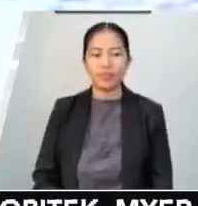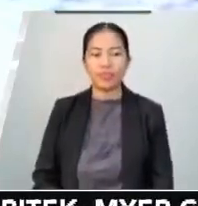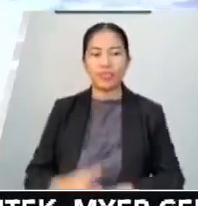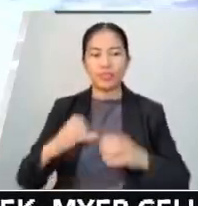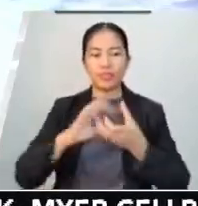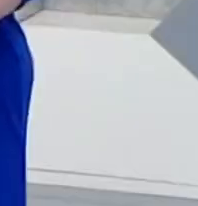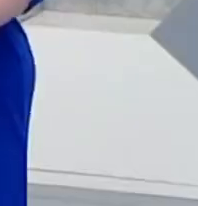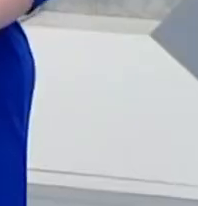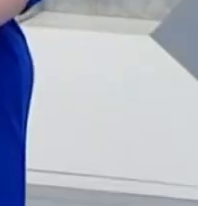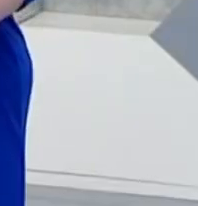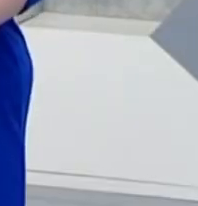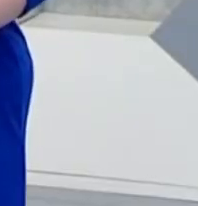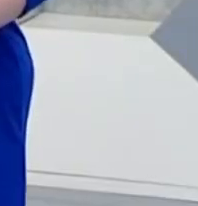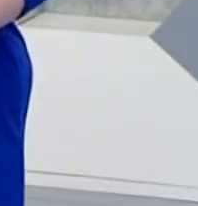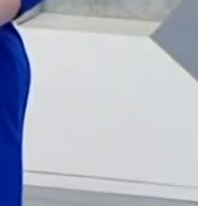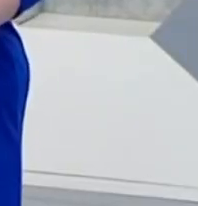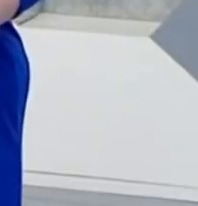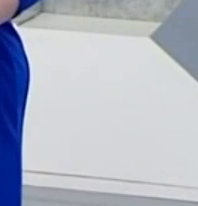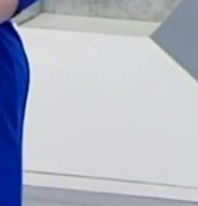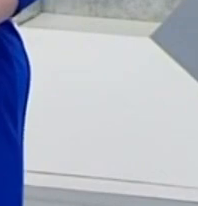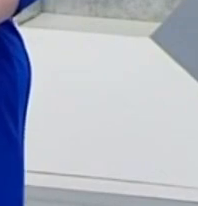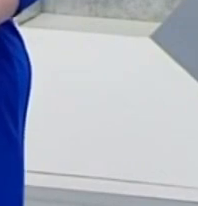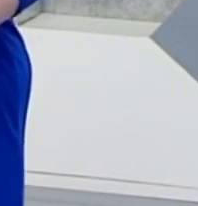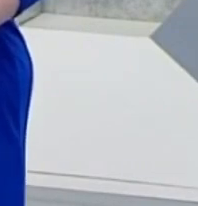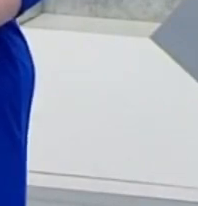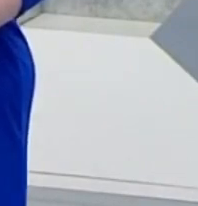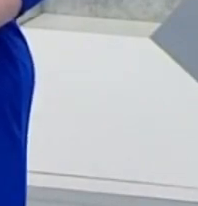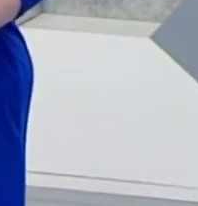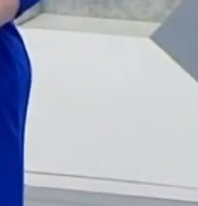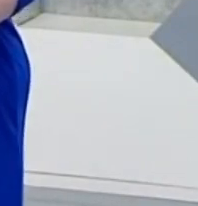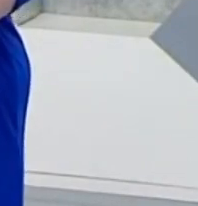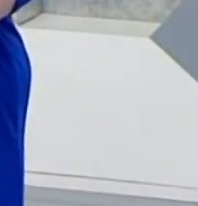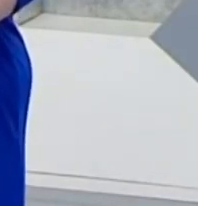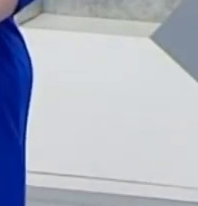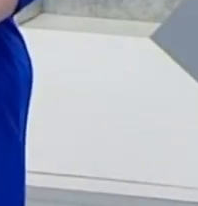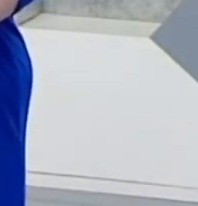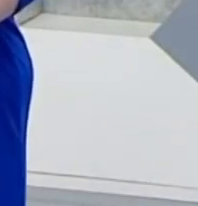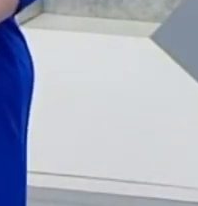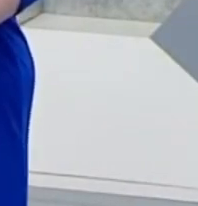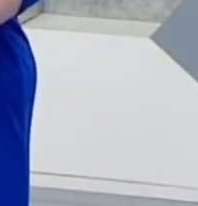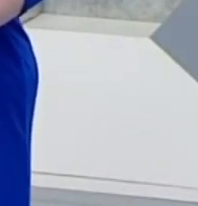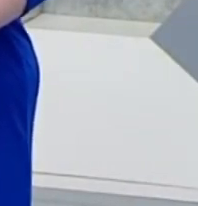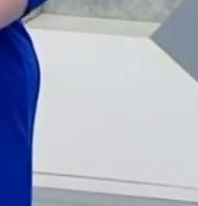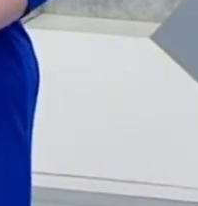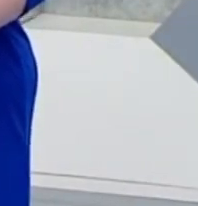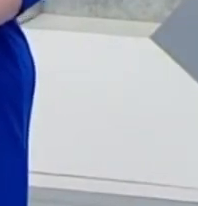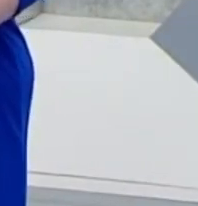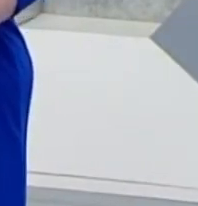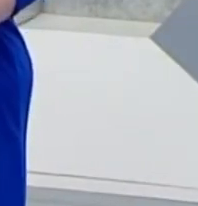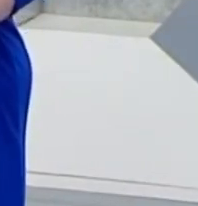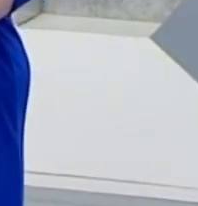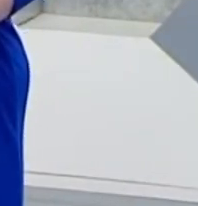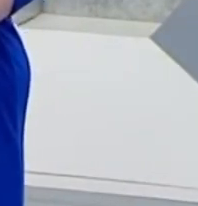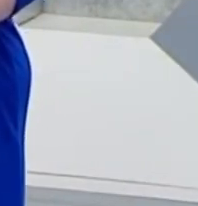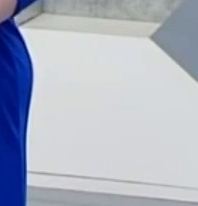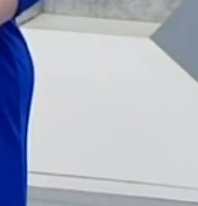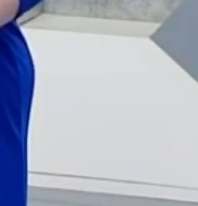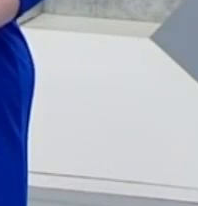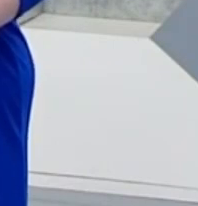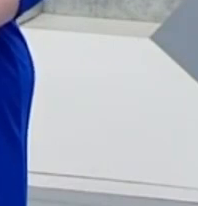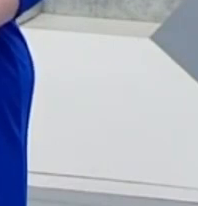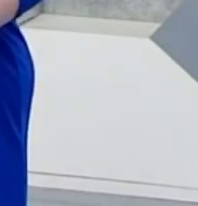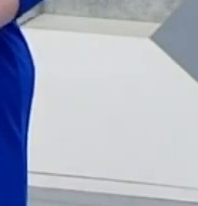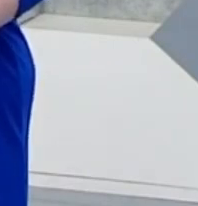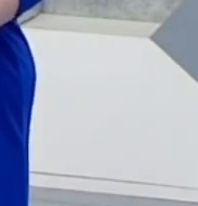Visayas. Kapuso, para sa mga maiinit na balita, mag-subscribe sa GMA Integrated News sa YouTube. Sa mga kapuso